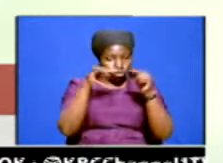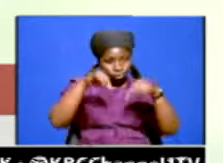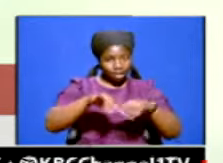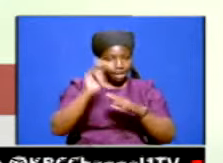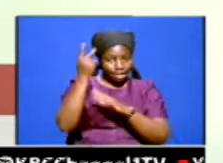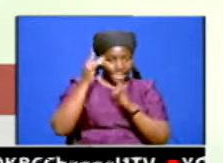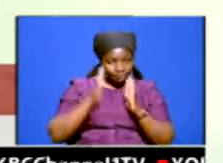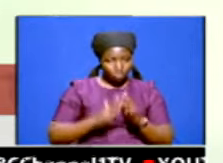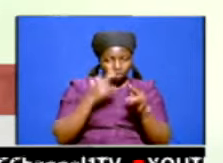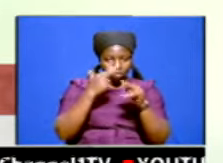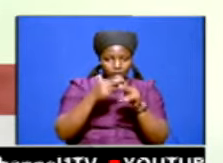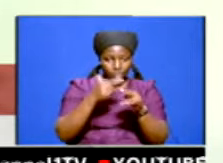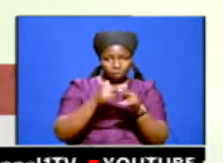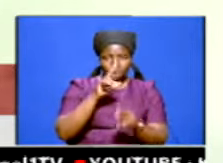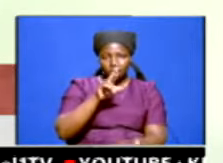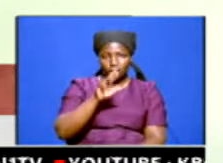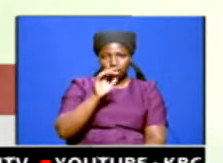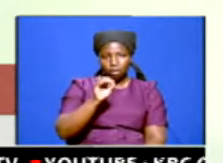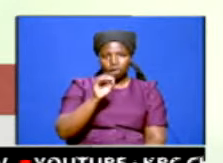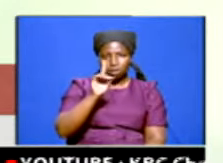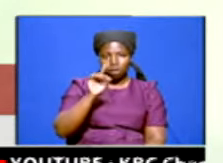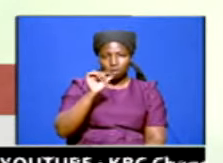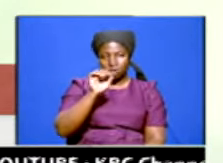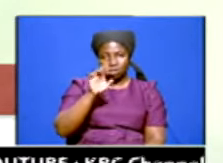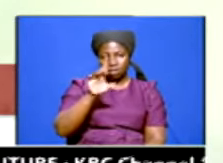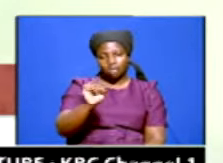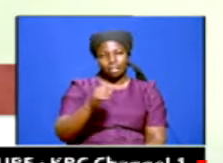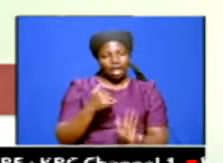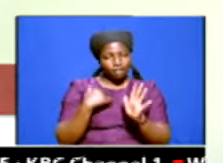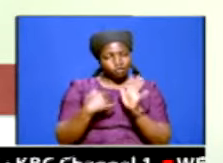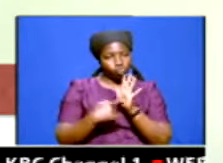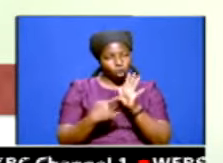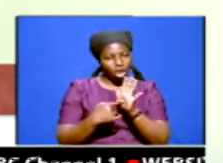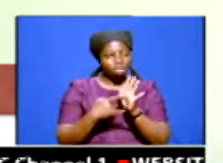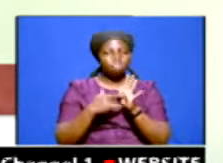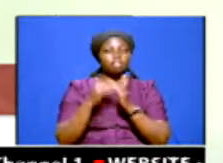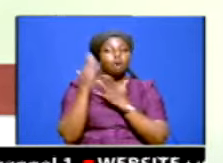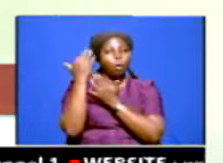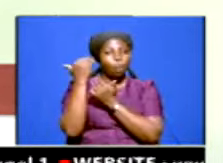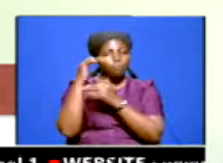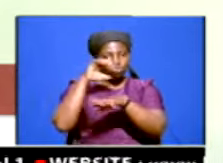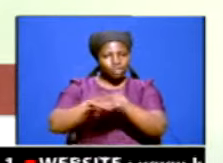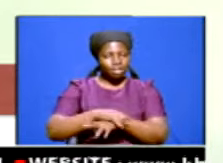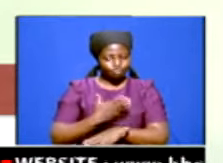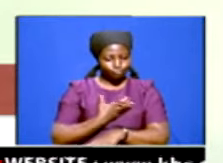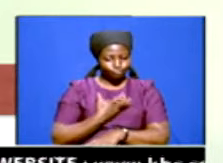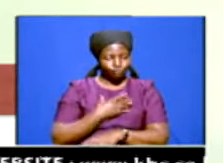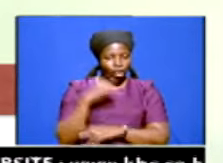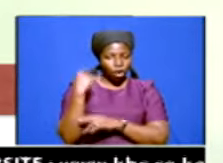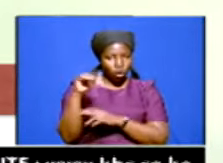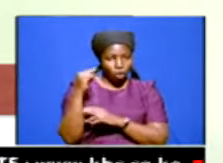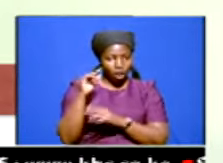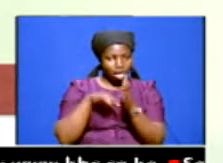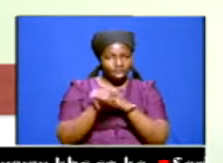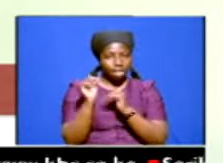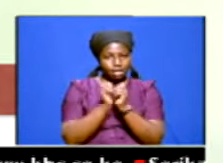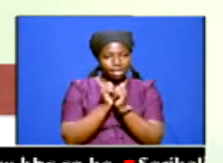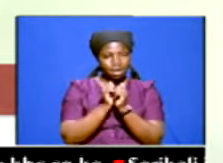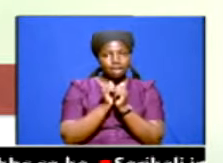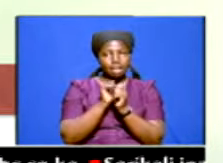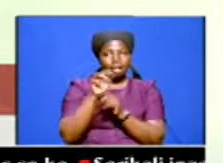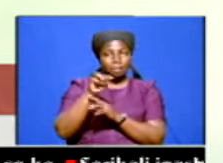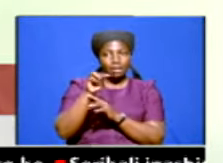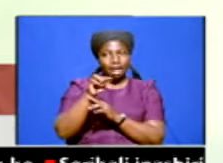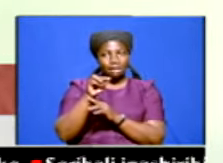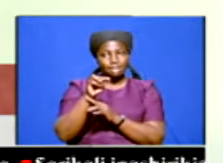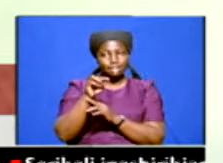Rogers Kwemui ameonyesha matumaini ya kutoa nishani ya dhahabu kwenye mbio za mita 10,000. Kumbuka kwamba Kenya haijaweza